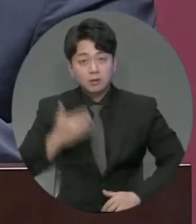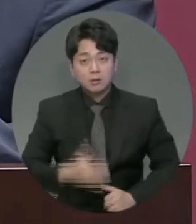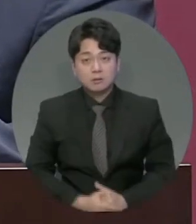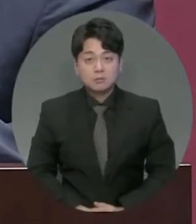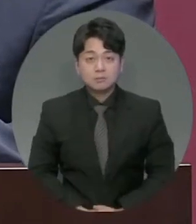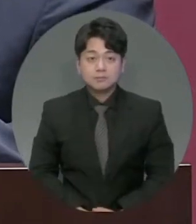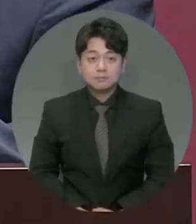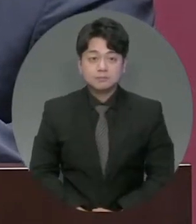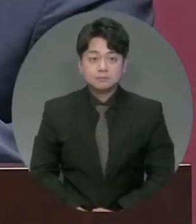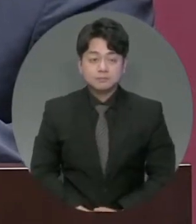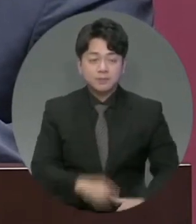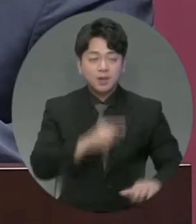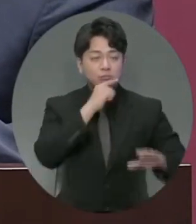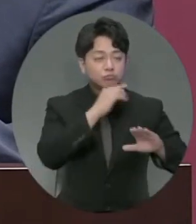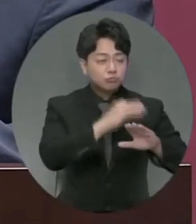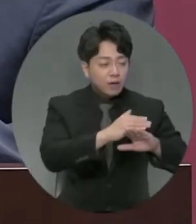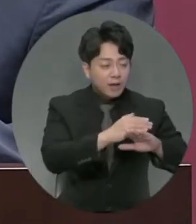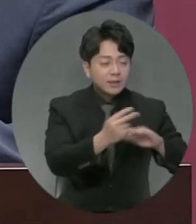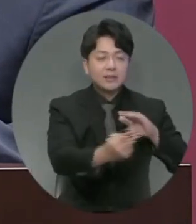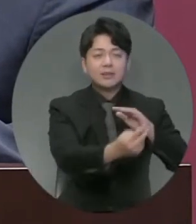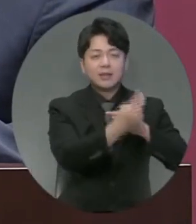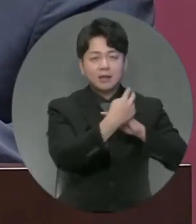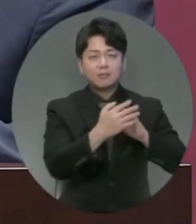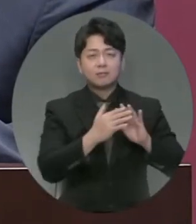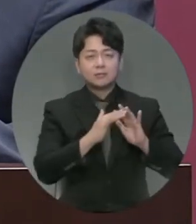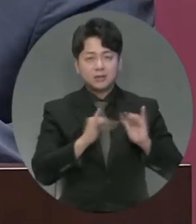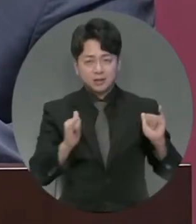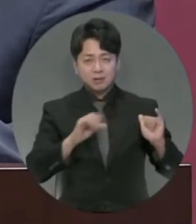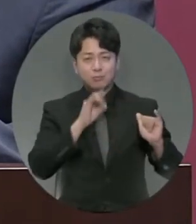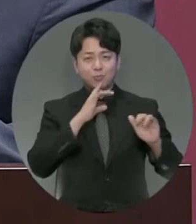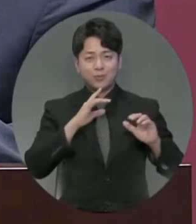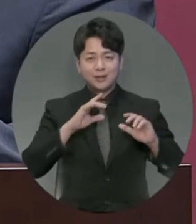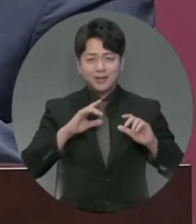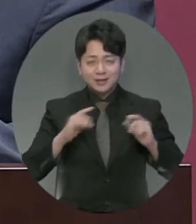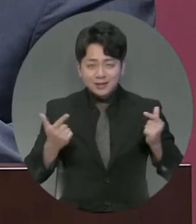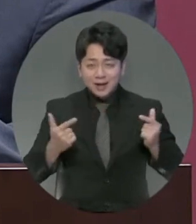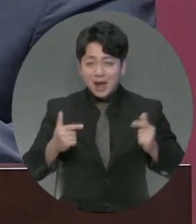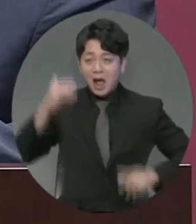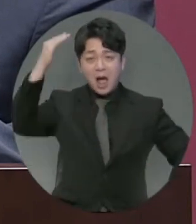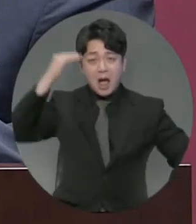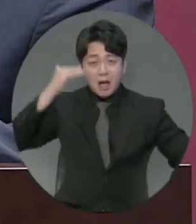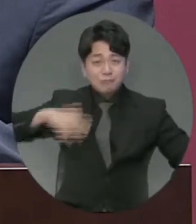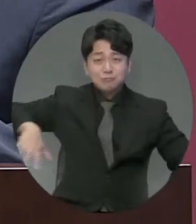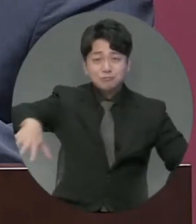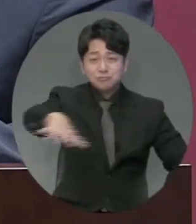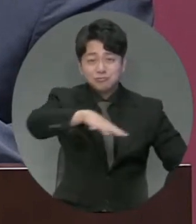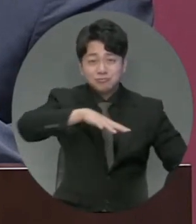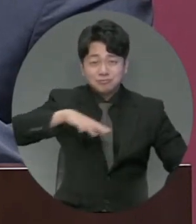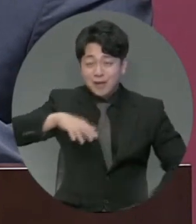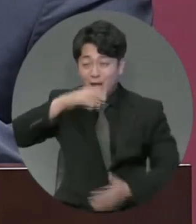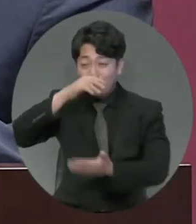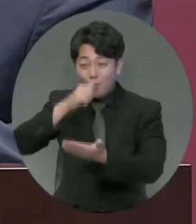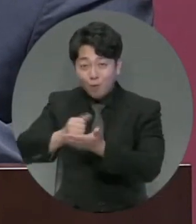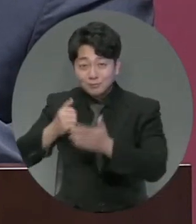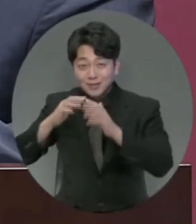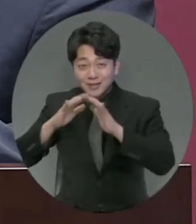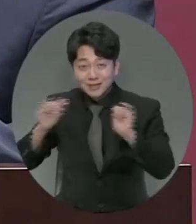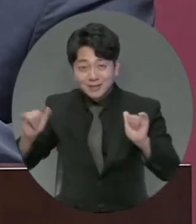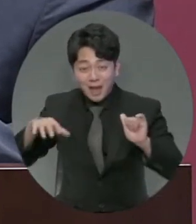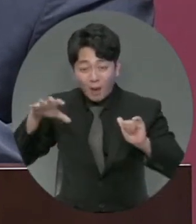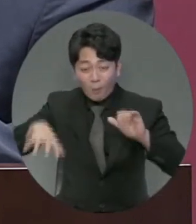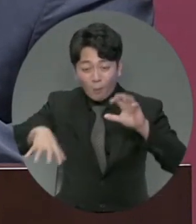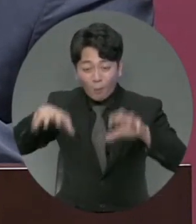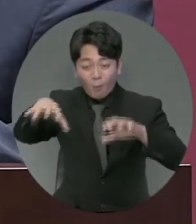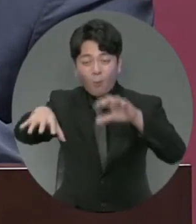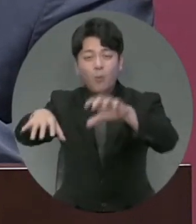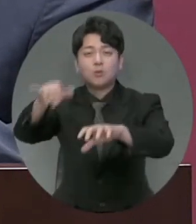넘어온 이탈주민뿐만이 아니라 우리 내부에서도 범죄자들이 굉장히 많습니다. 그래서 그런 범죄자들에 대해서 우리가 사회로부터